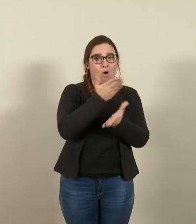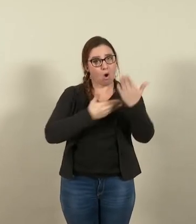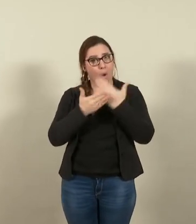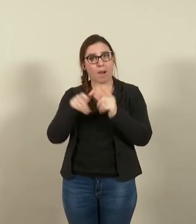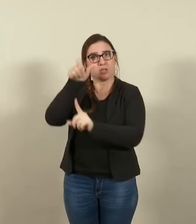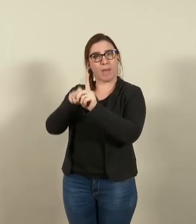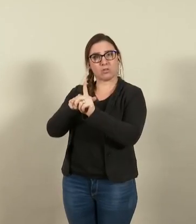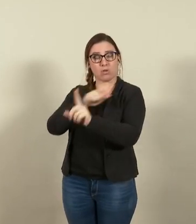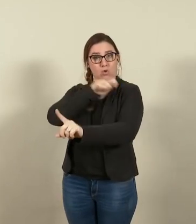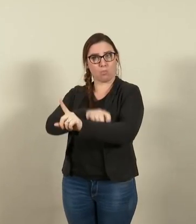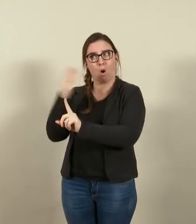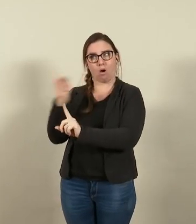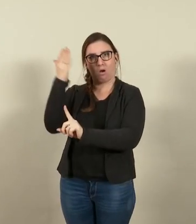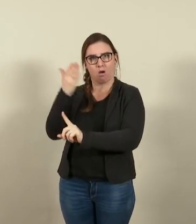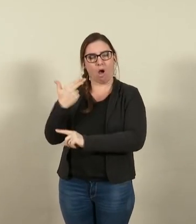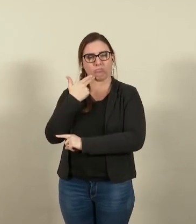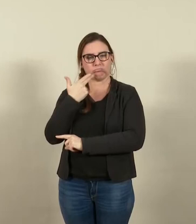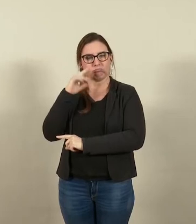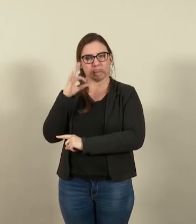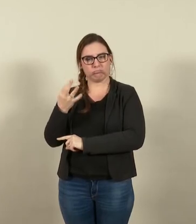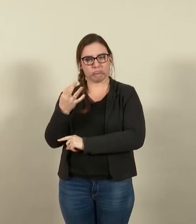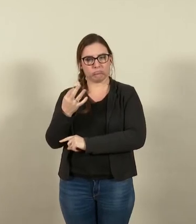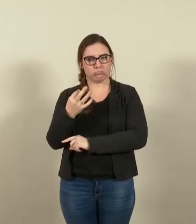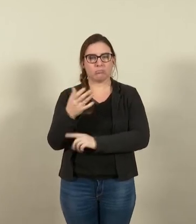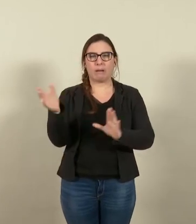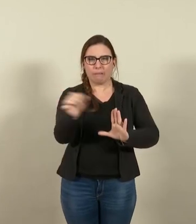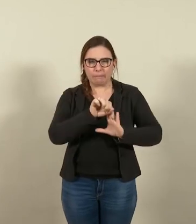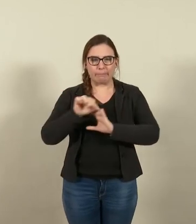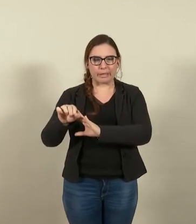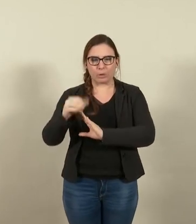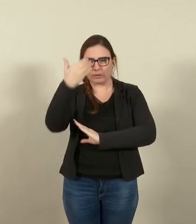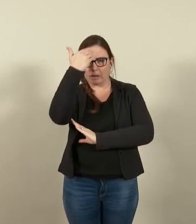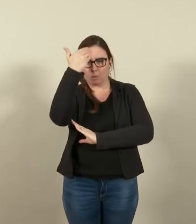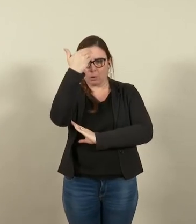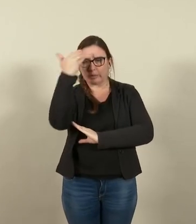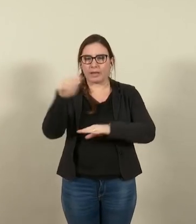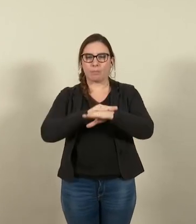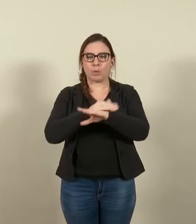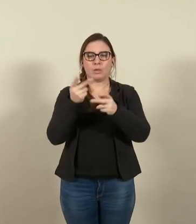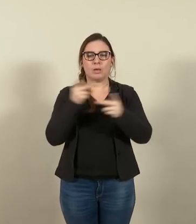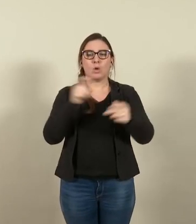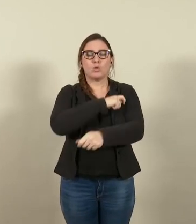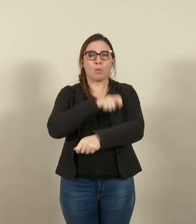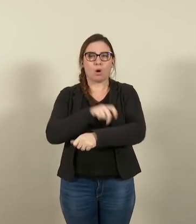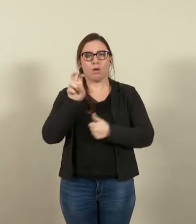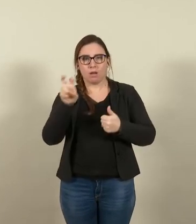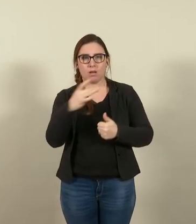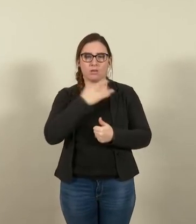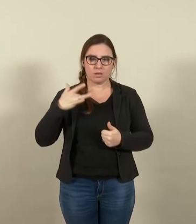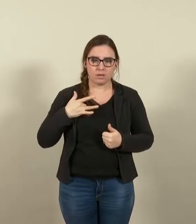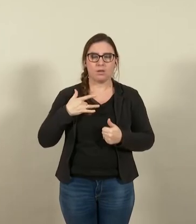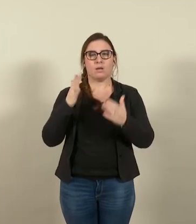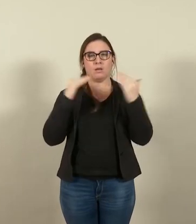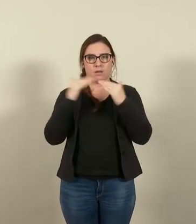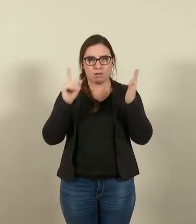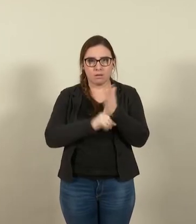qualifiées qui doivent avoir tras aux thématiques prioritaires de la politique publique sportive l'écologie la santé l'égalité des